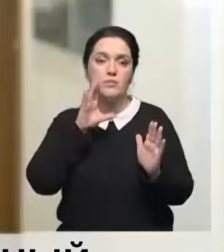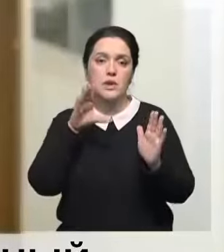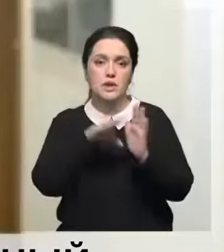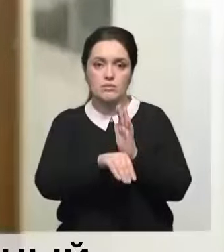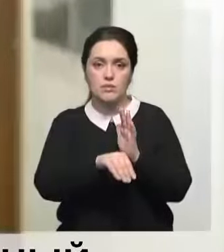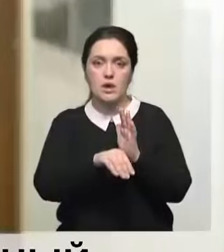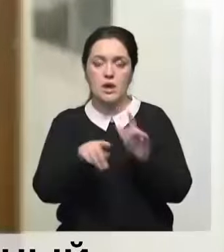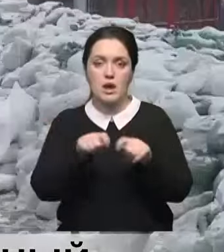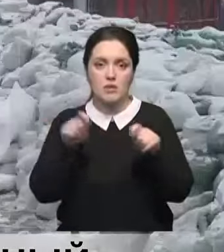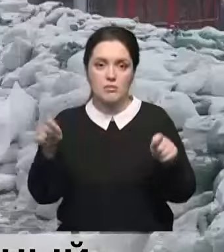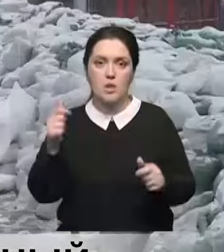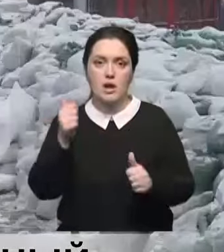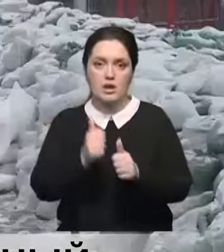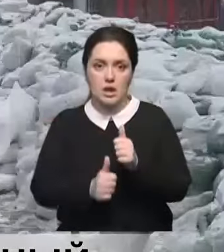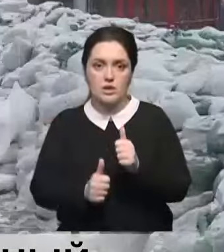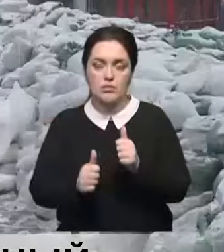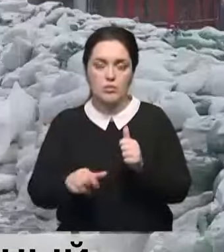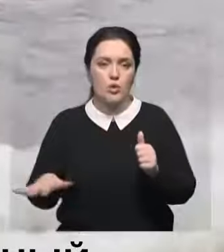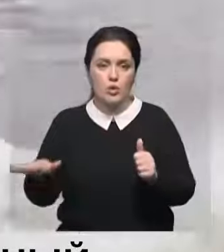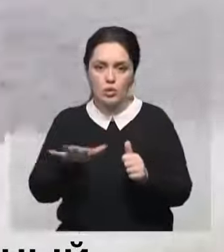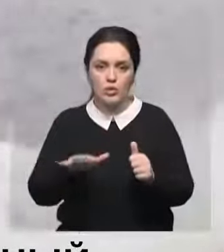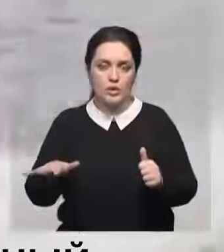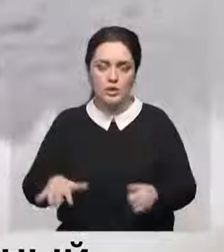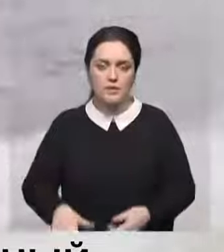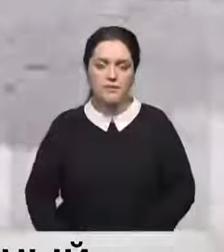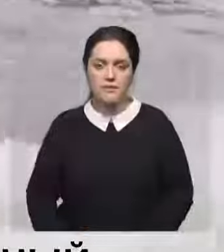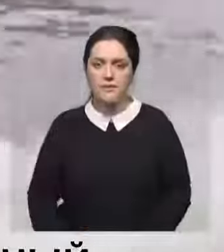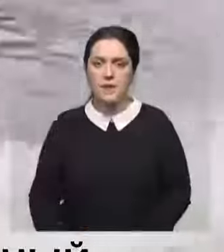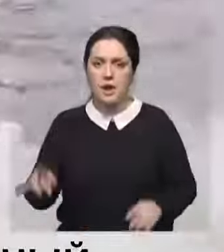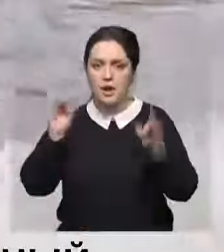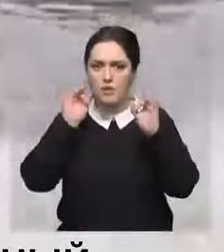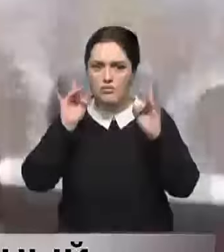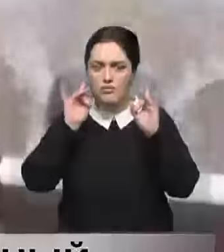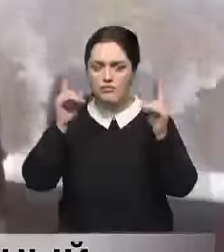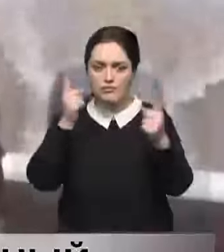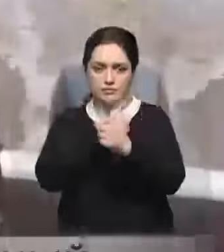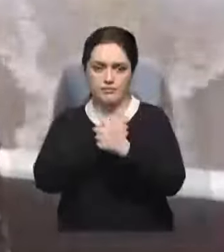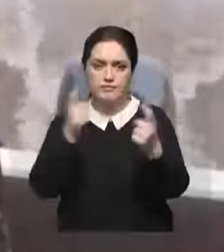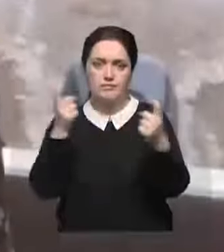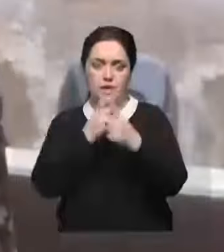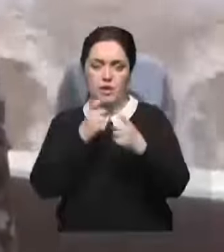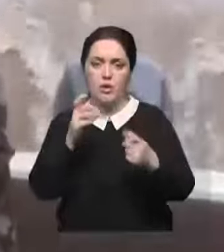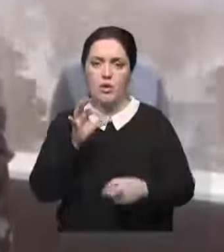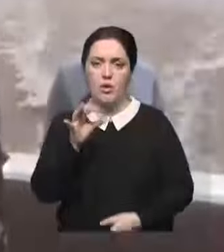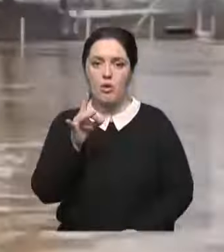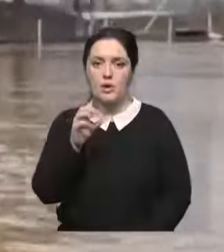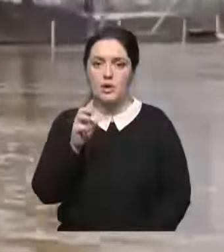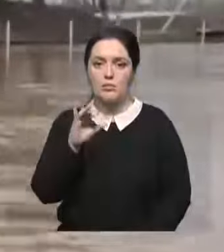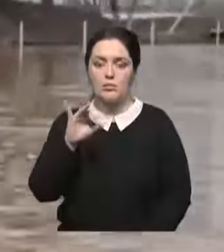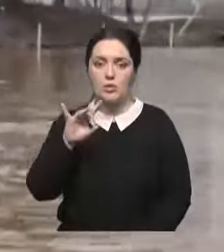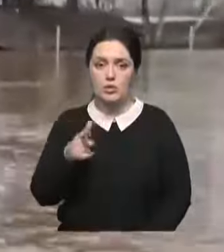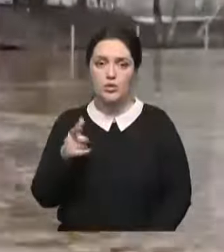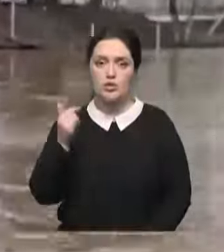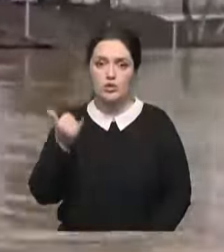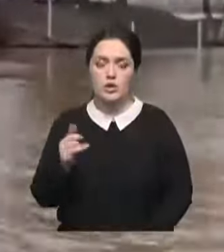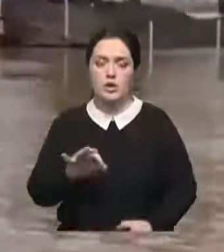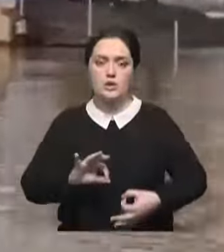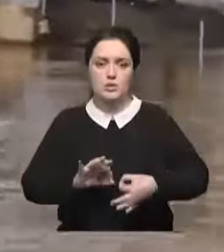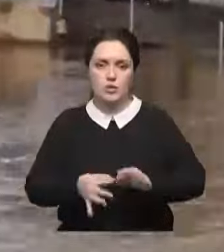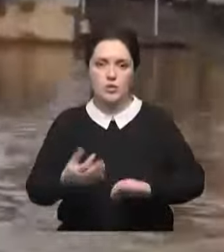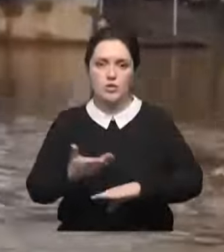которые развернуты в каждом муниципальном округе. Сирены звучат и в Оренбургской области. Ситуация с паводками по региону остается